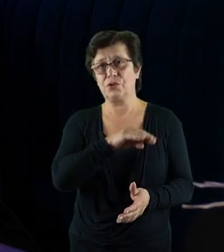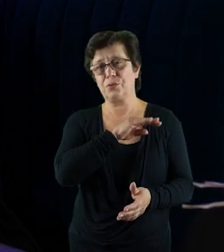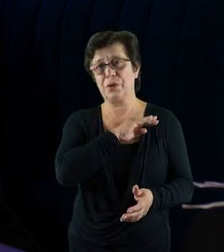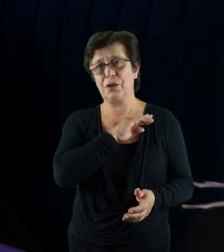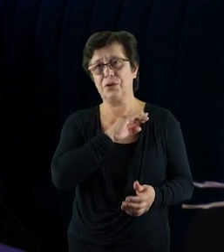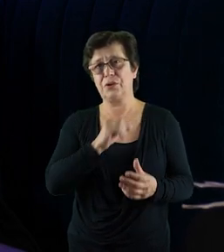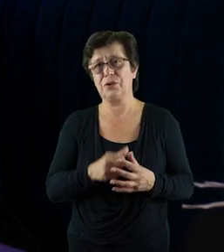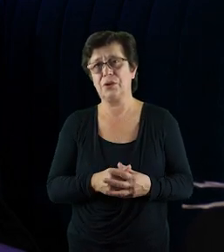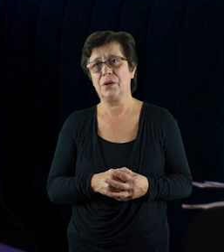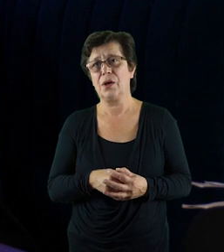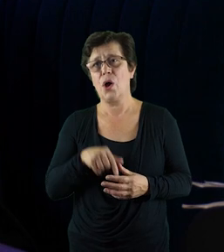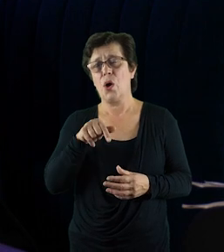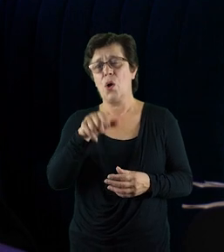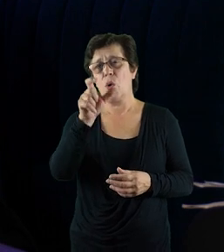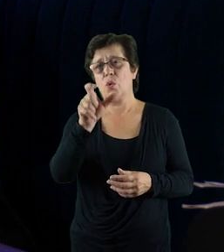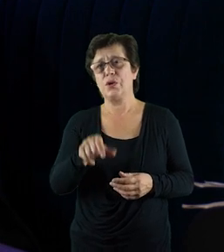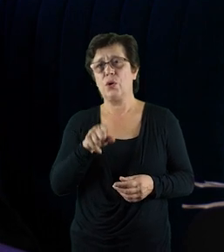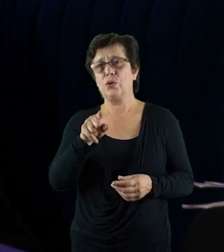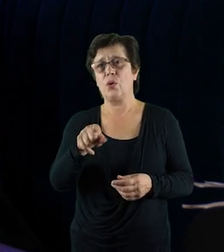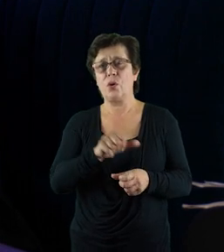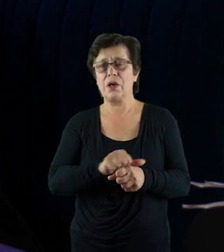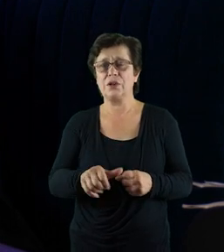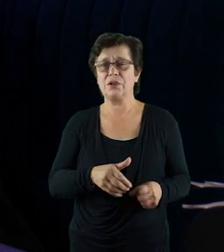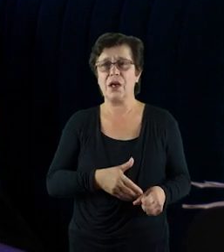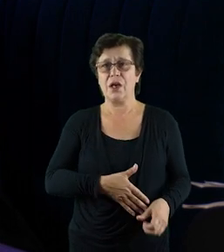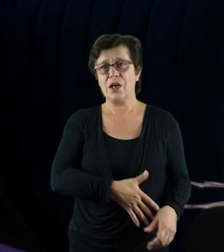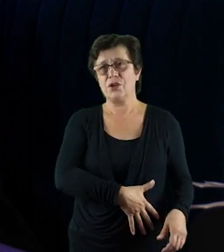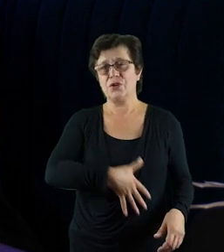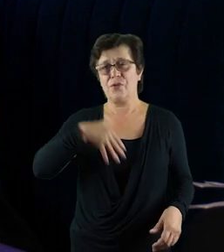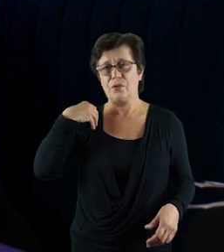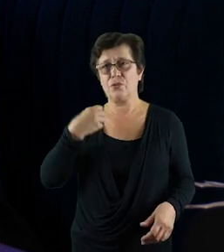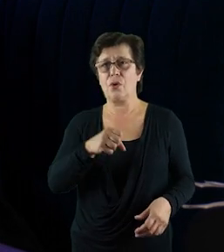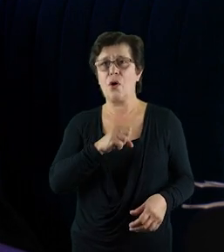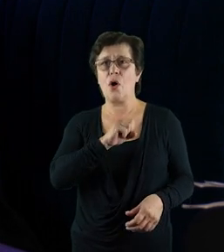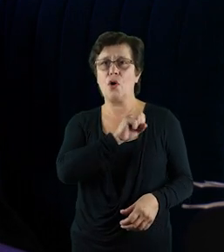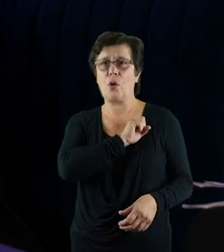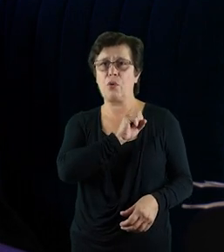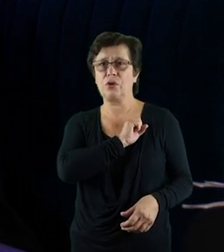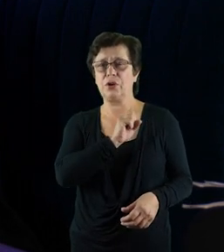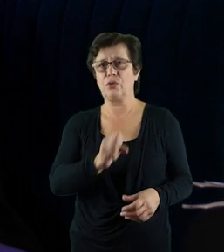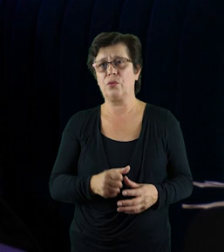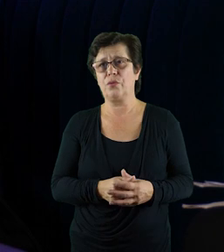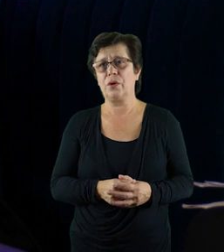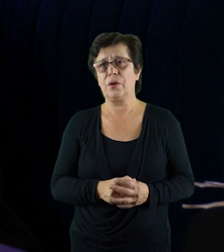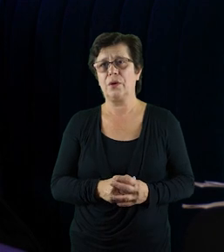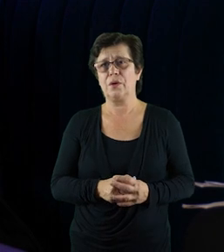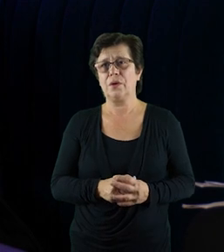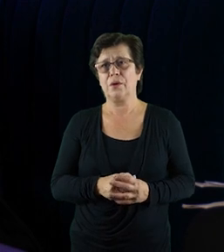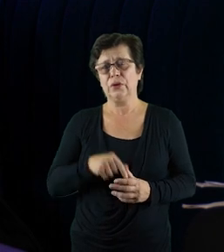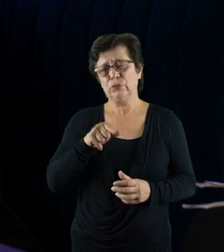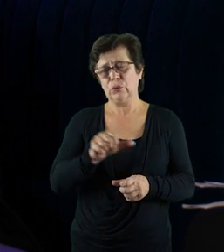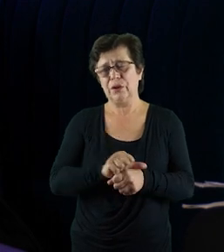U niego to jest święto robotników. I u niego to jest w jakimś jego